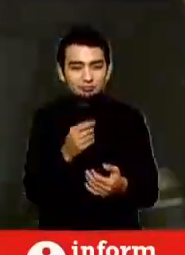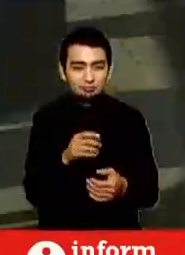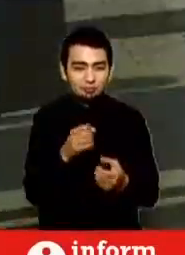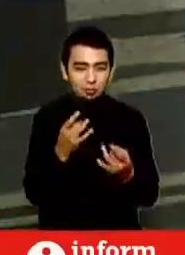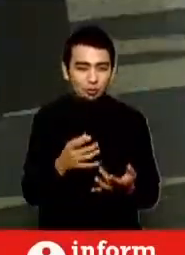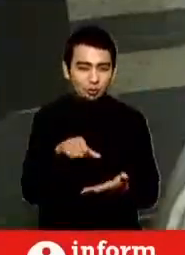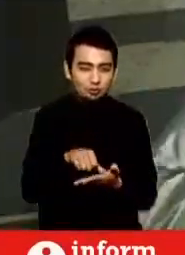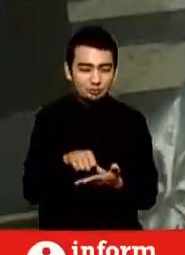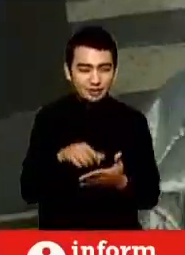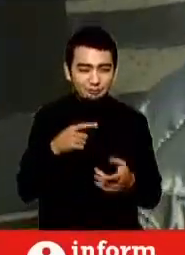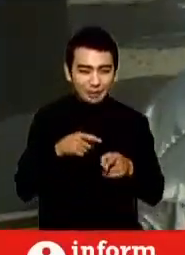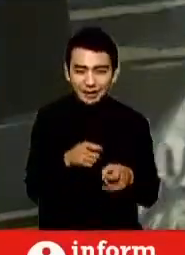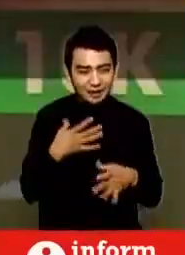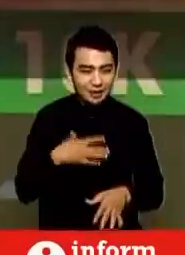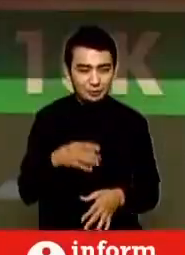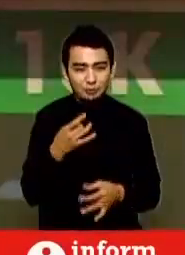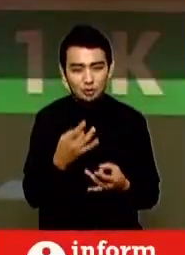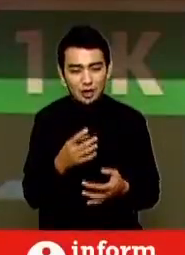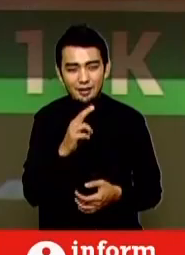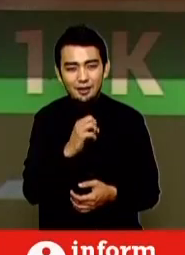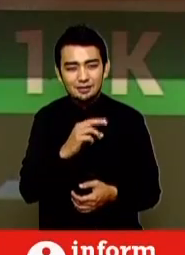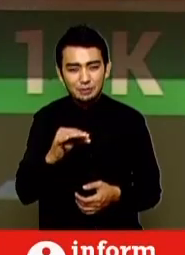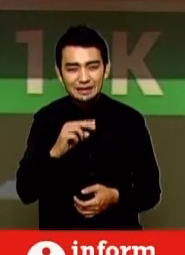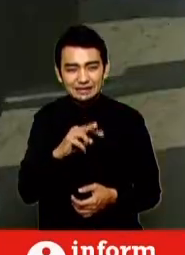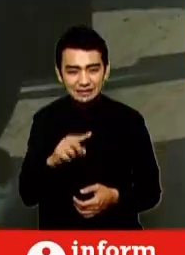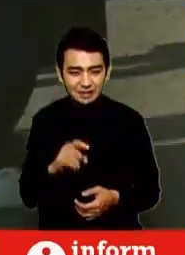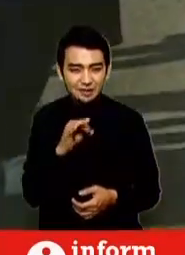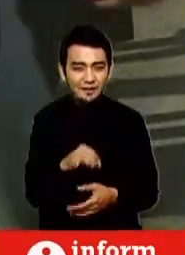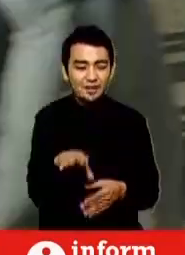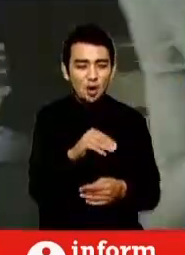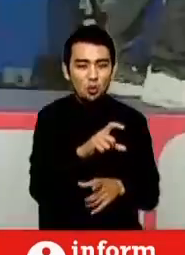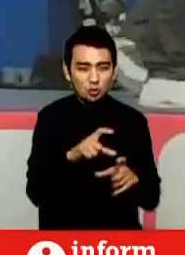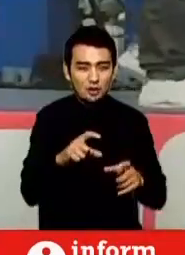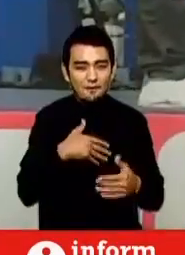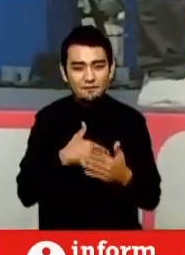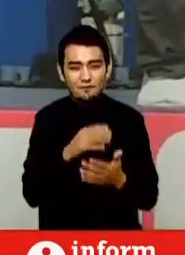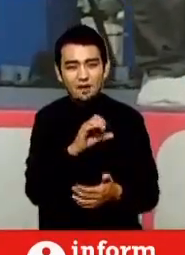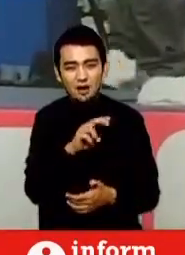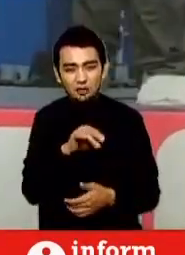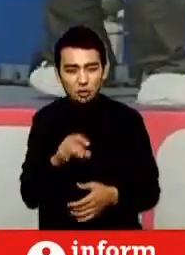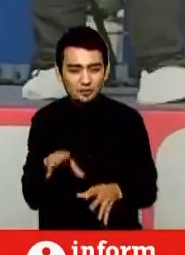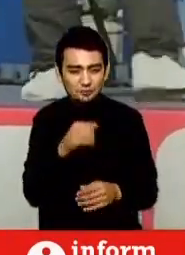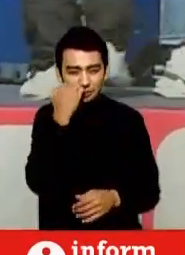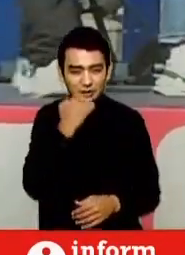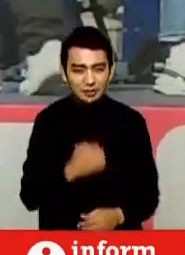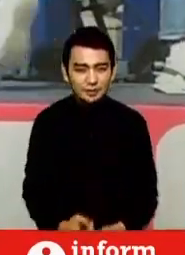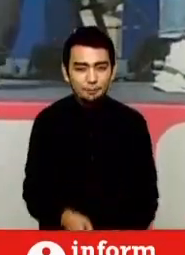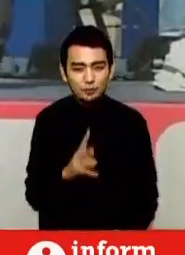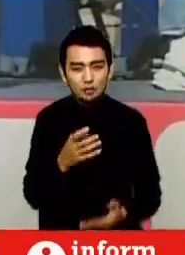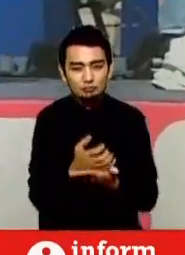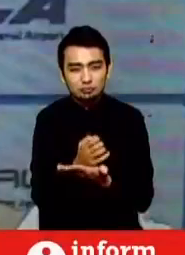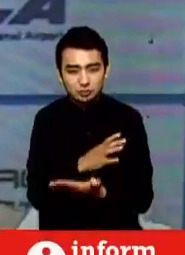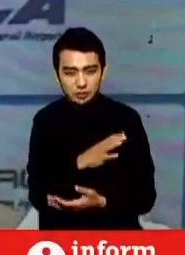отличная. Хотелось бы отметить Каспий и тех людей, которые волонтеров. В завершение мероприятия победители разных